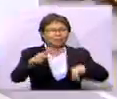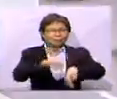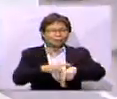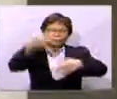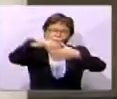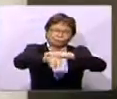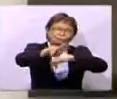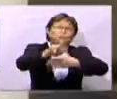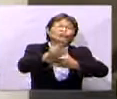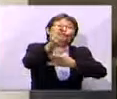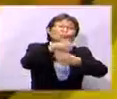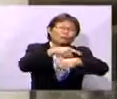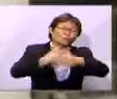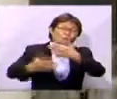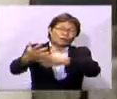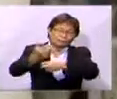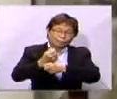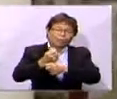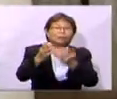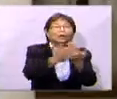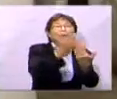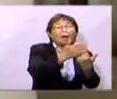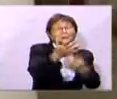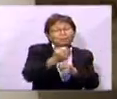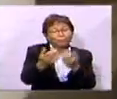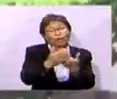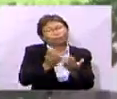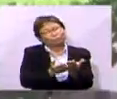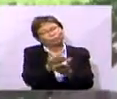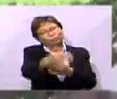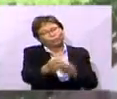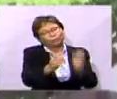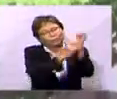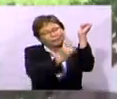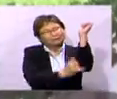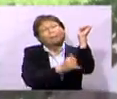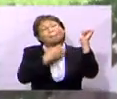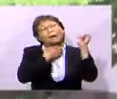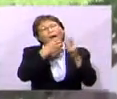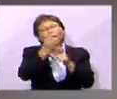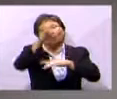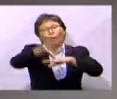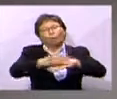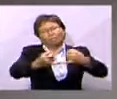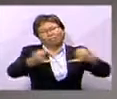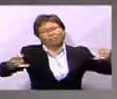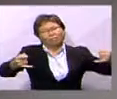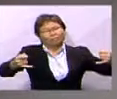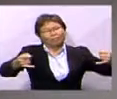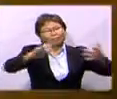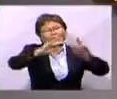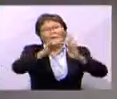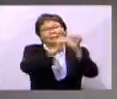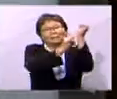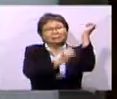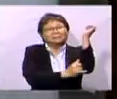universiti waktu tu. Mereka yang ingin mendapatkan kemudahan itu boleh terus ke pejabat Yayasan Perak atau secara online di laman web Yayasan